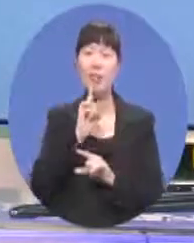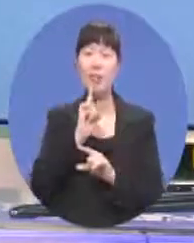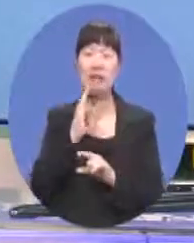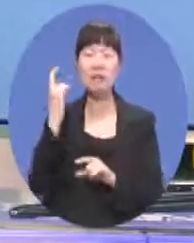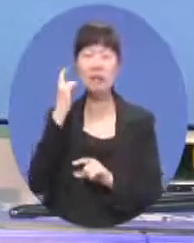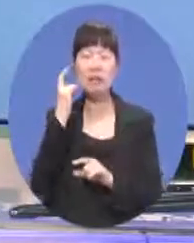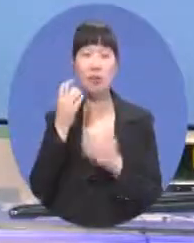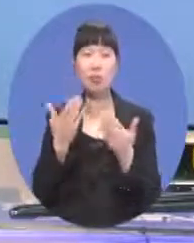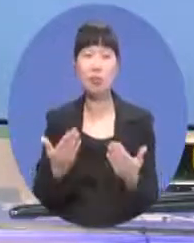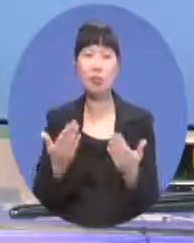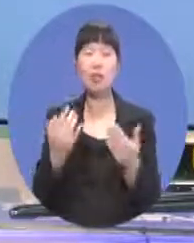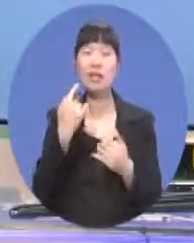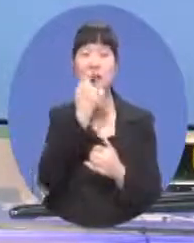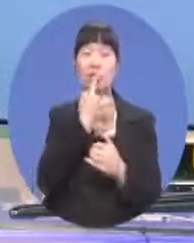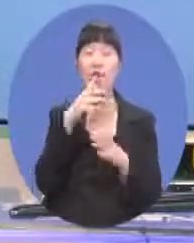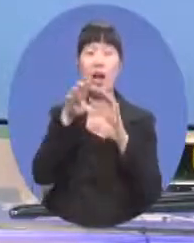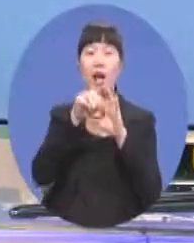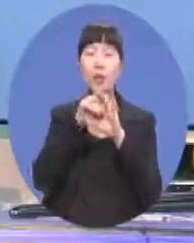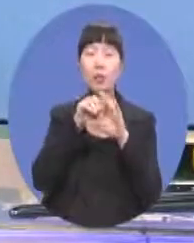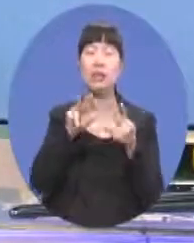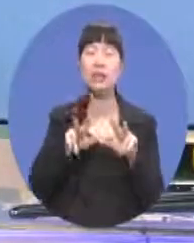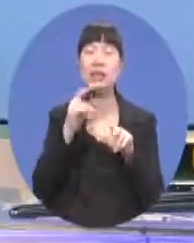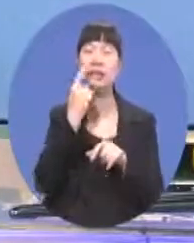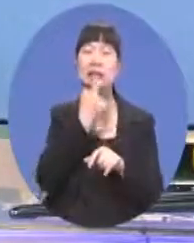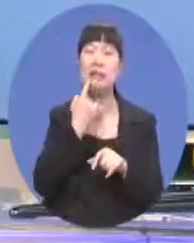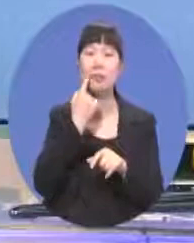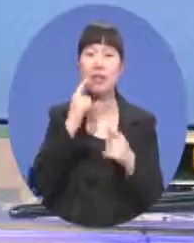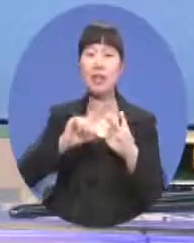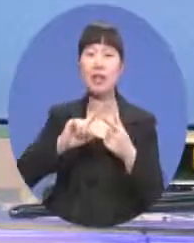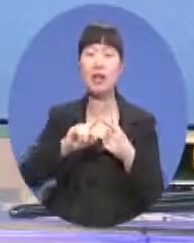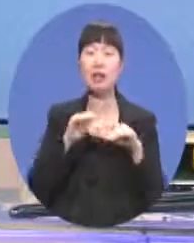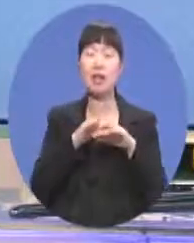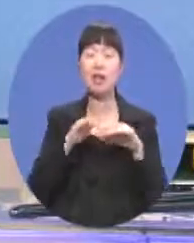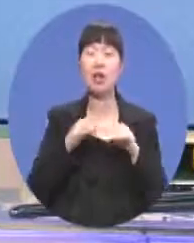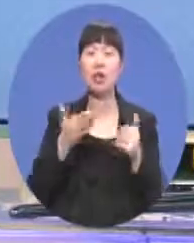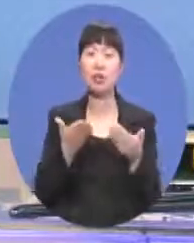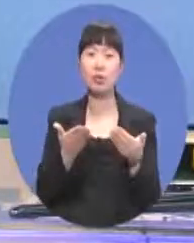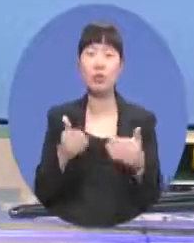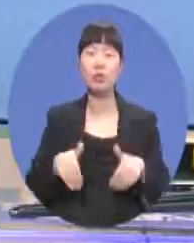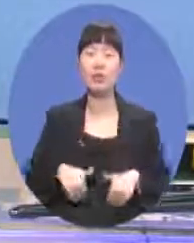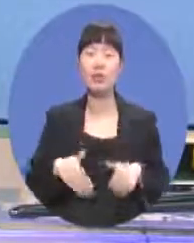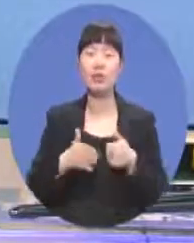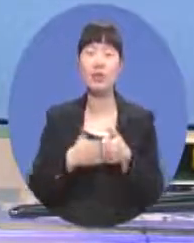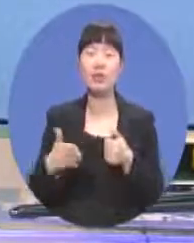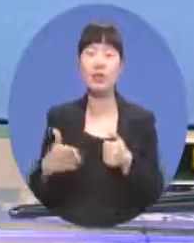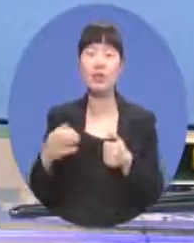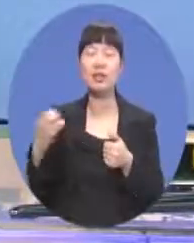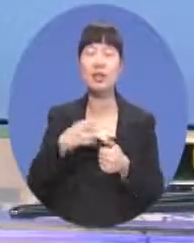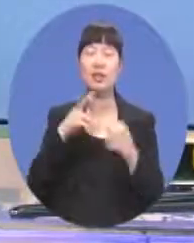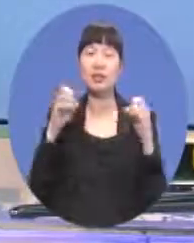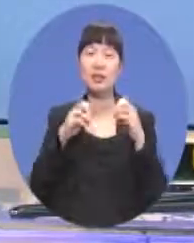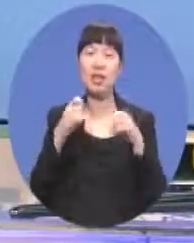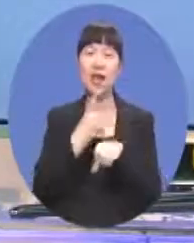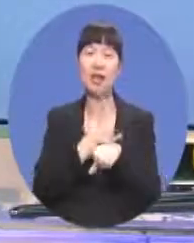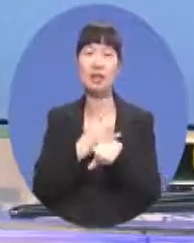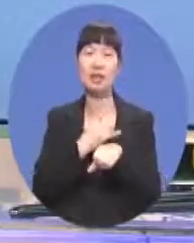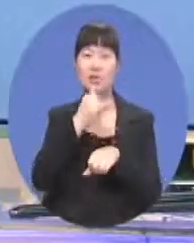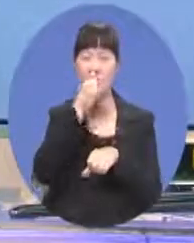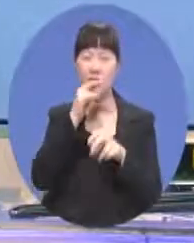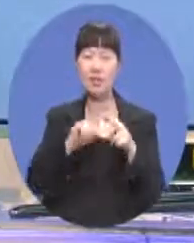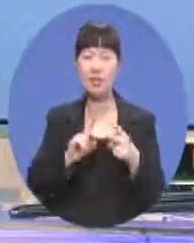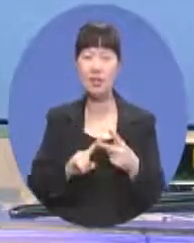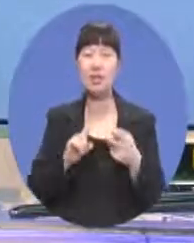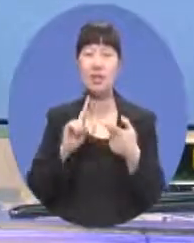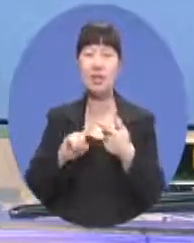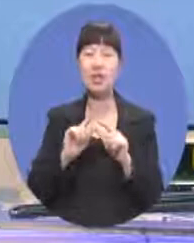거라든지 특히 이제 입으로 가져온 아이들은 이 입에 대한 것들을 좀 해결을 해줘야 되니까 뭐 이제 이걸 자꾸 이야기를 하게 하는 거라든지 아. 뭐